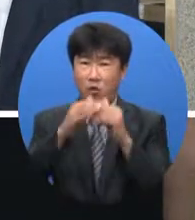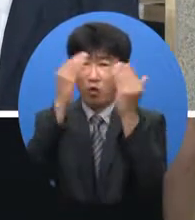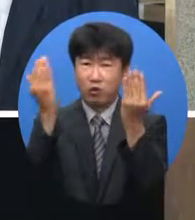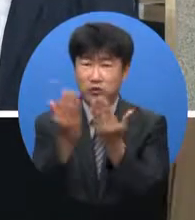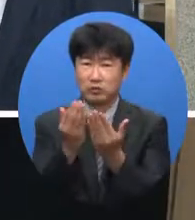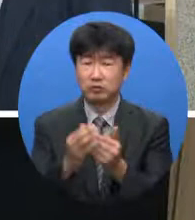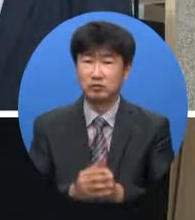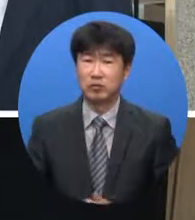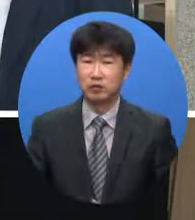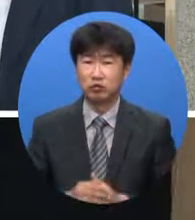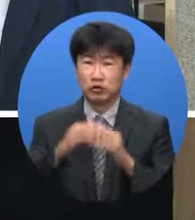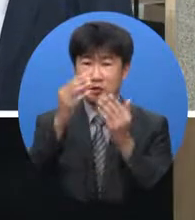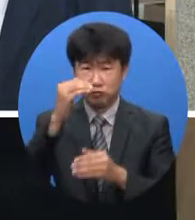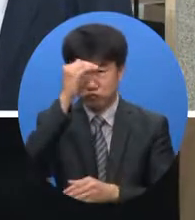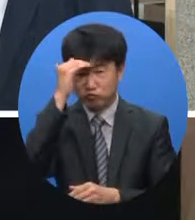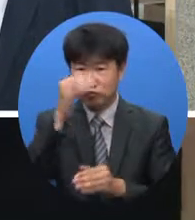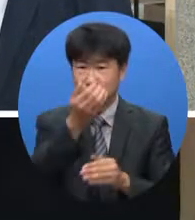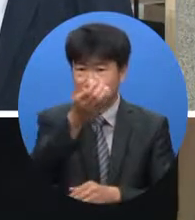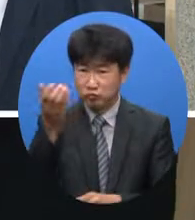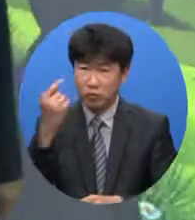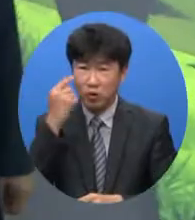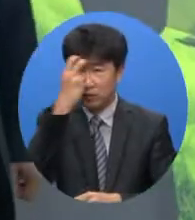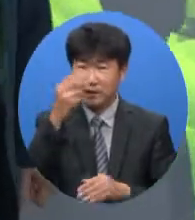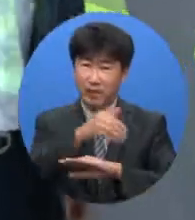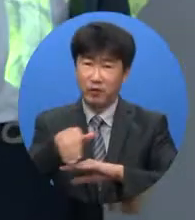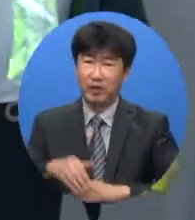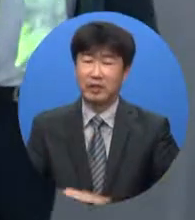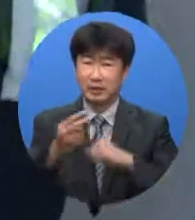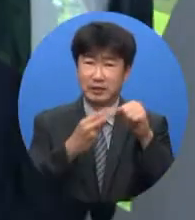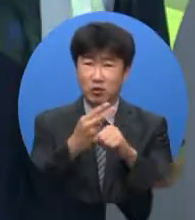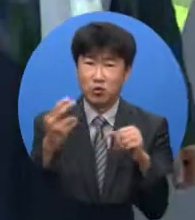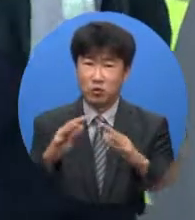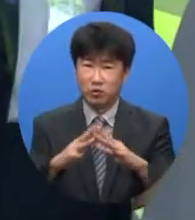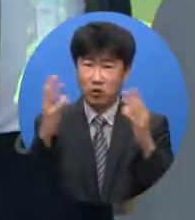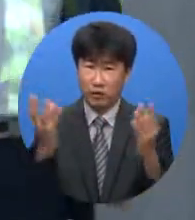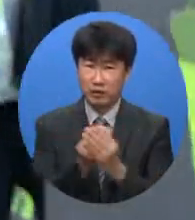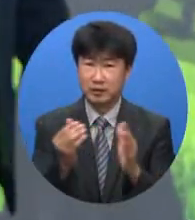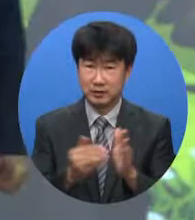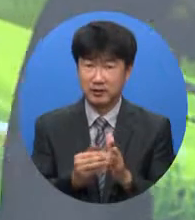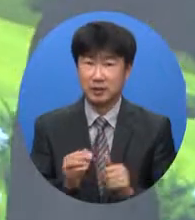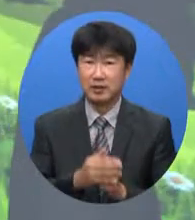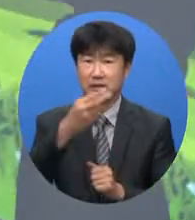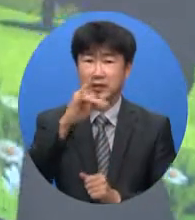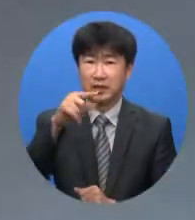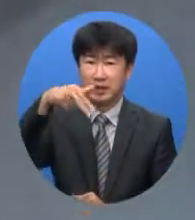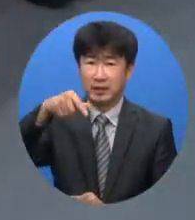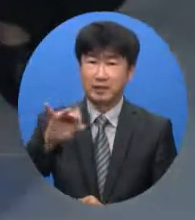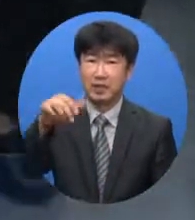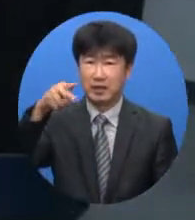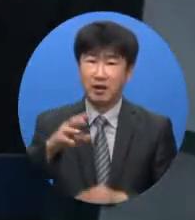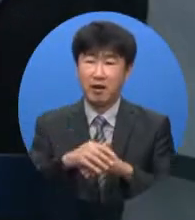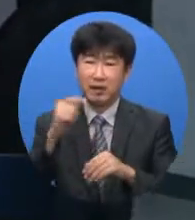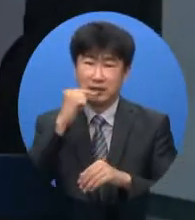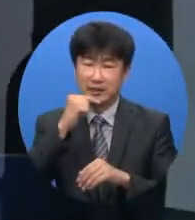전체적으로 공간을 갖다가 우리가 한번 둘러보고 2년여의 공사 끝에 완공된 기록문화관은 대장경의